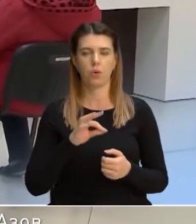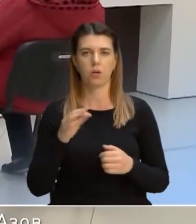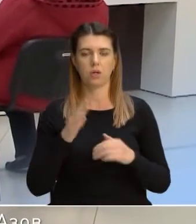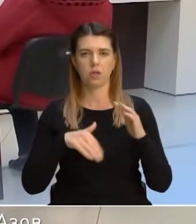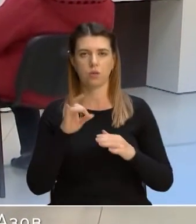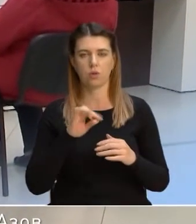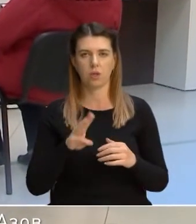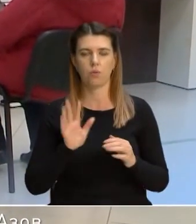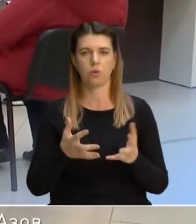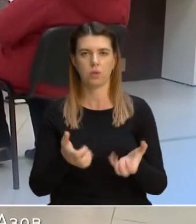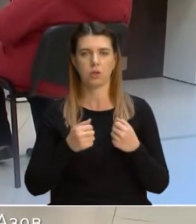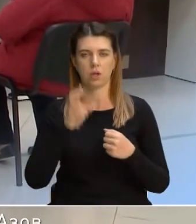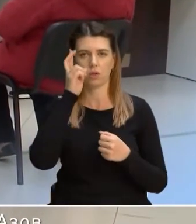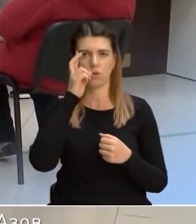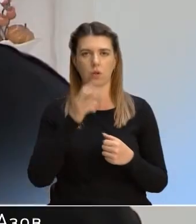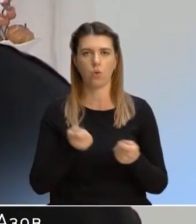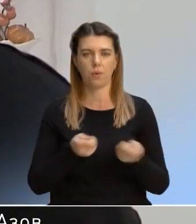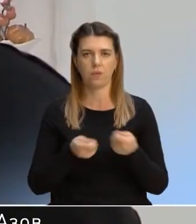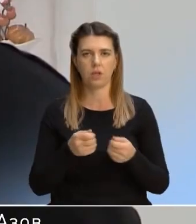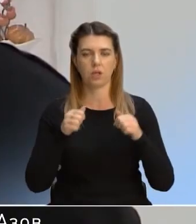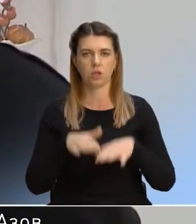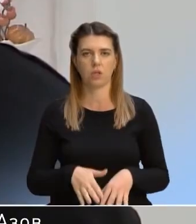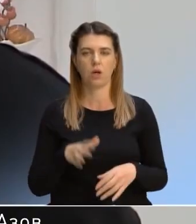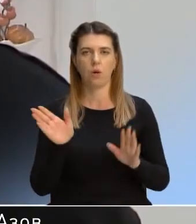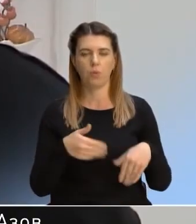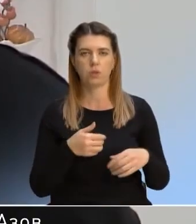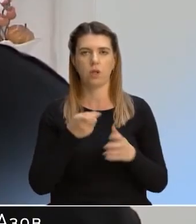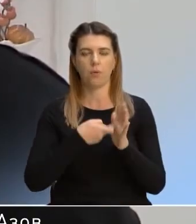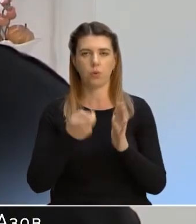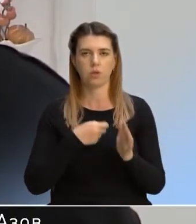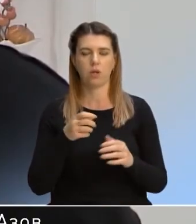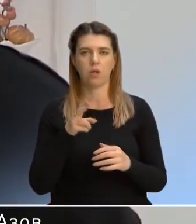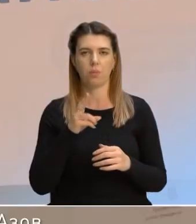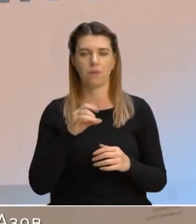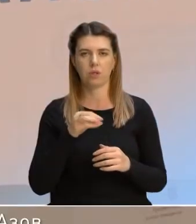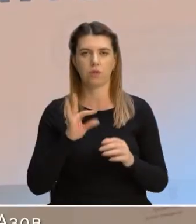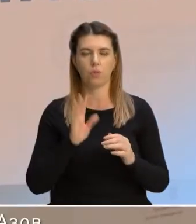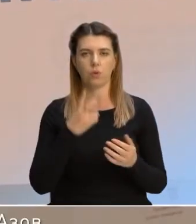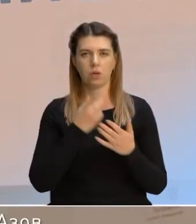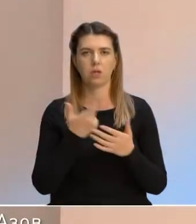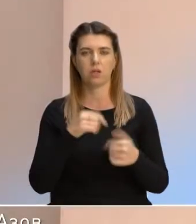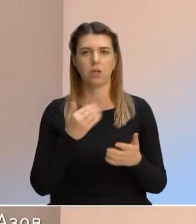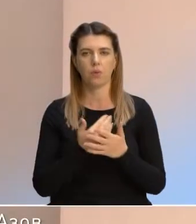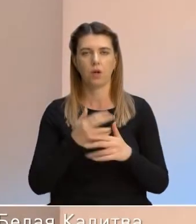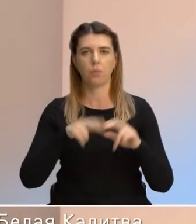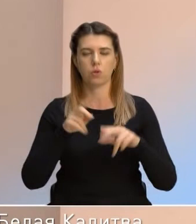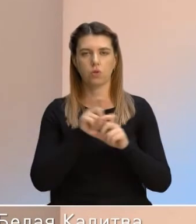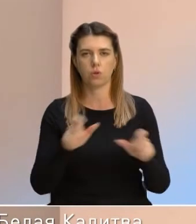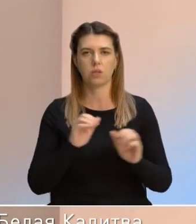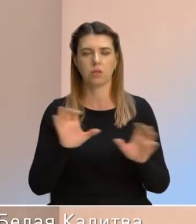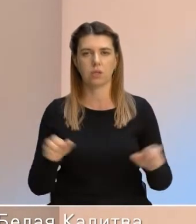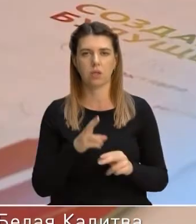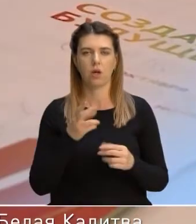переписи будут приниматься государственные управленческие решения после опроса правительства региона будет определять где например построить школу